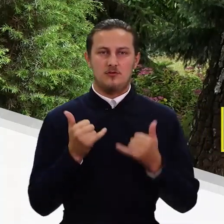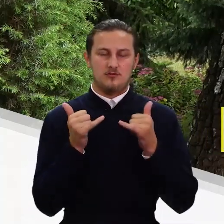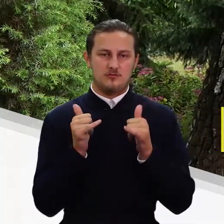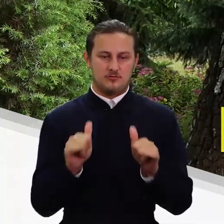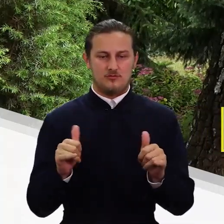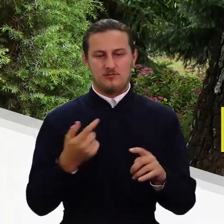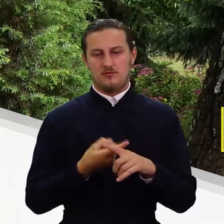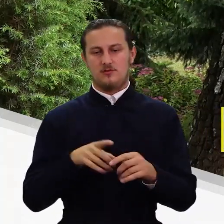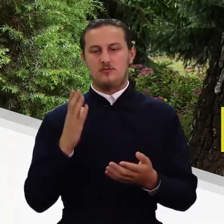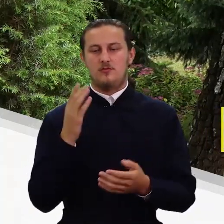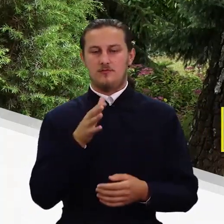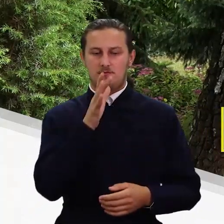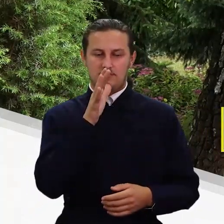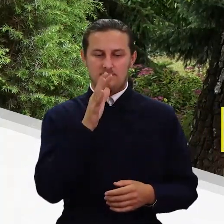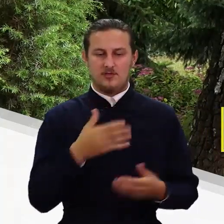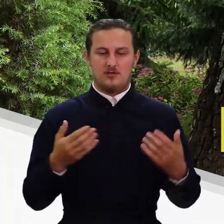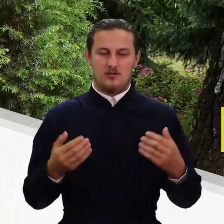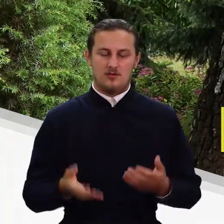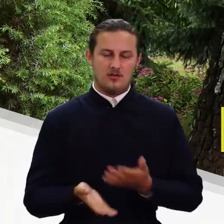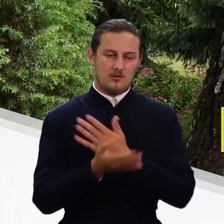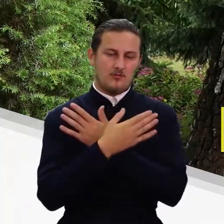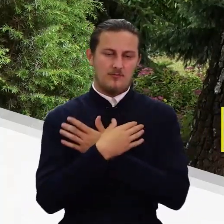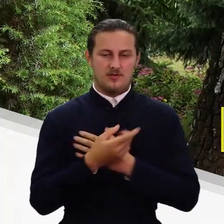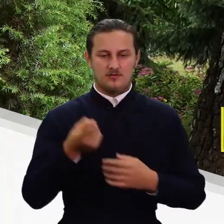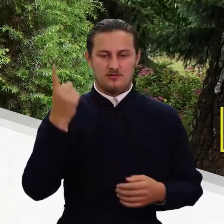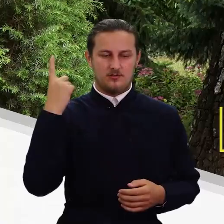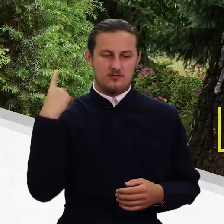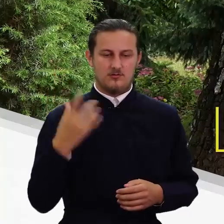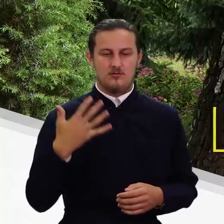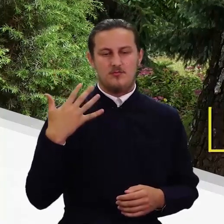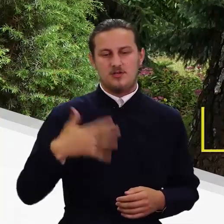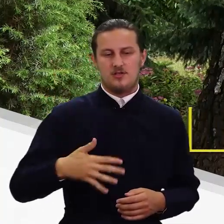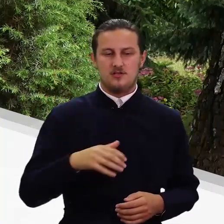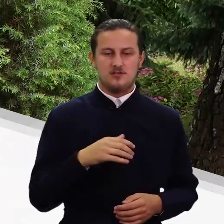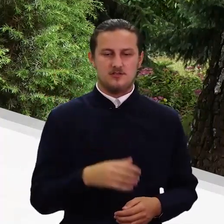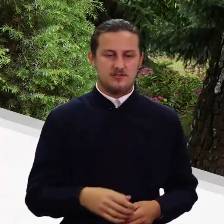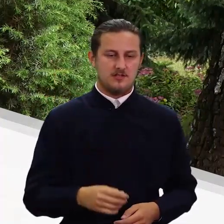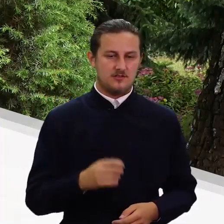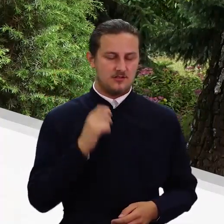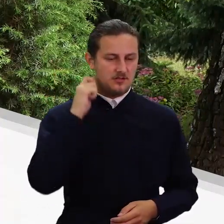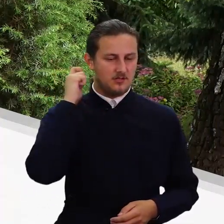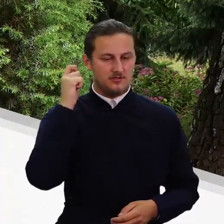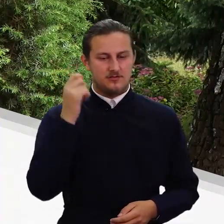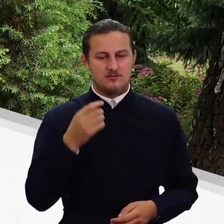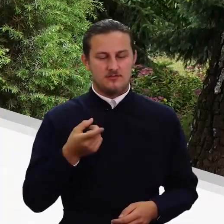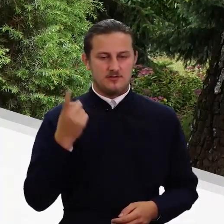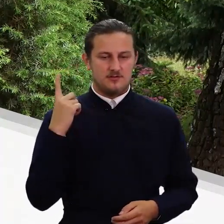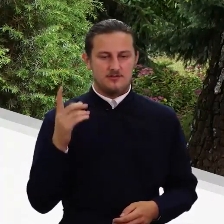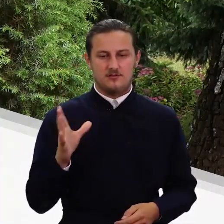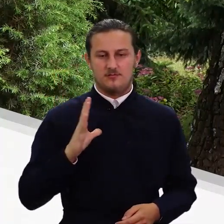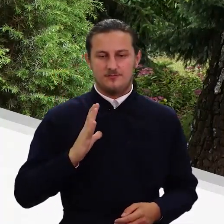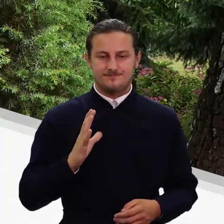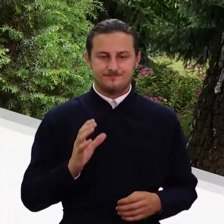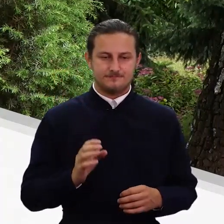самий час, адже він помер вже більше 50 років назад, недавно канонізований